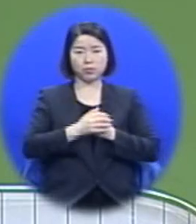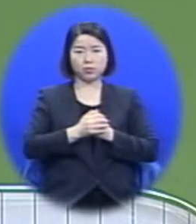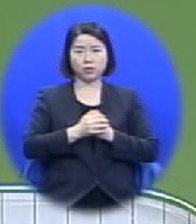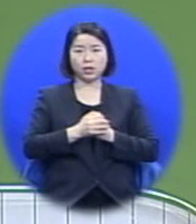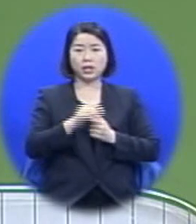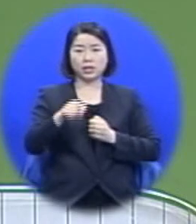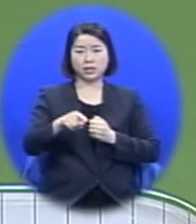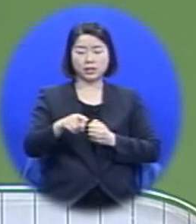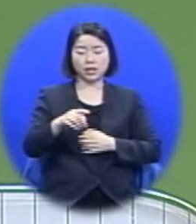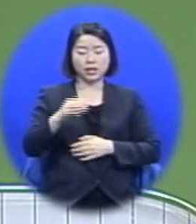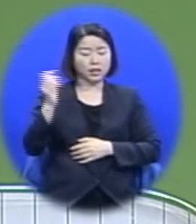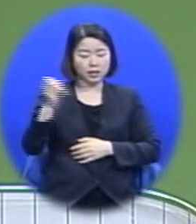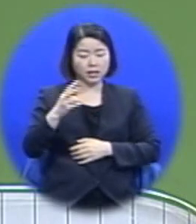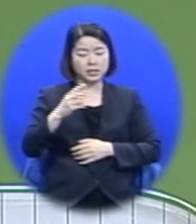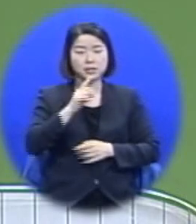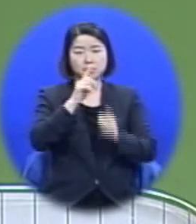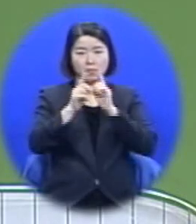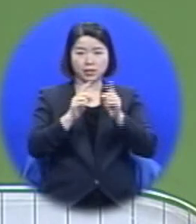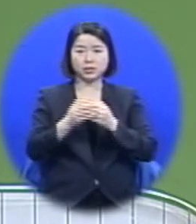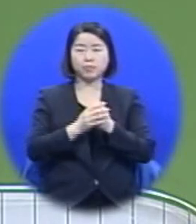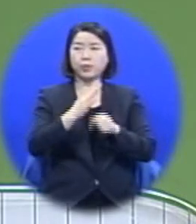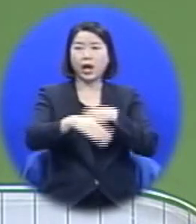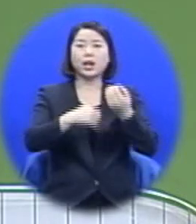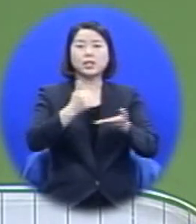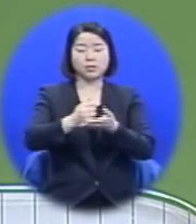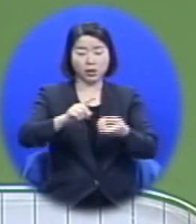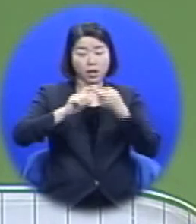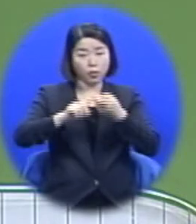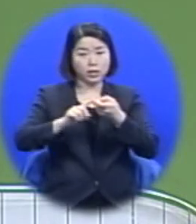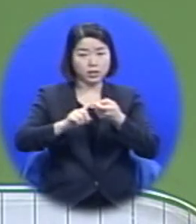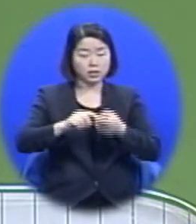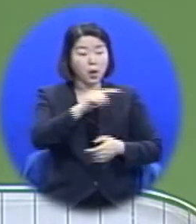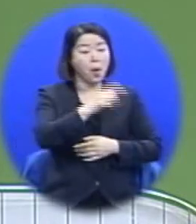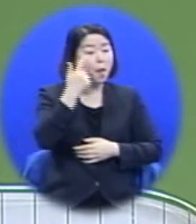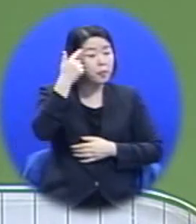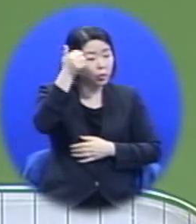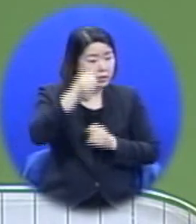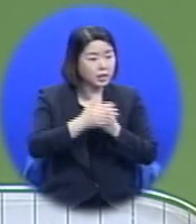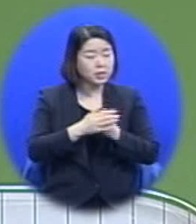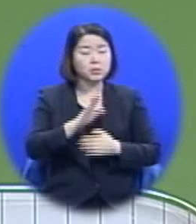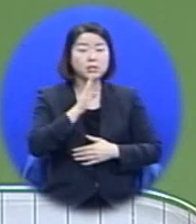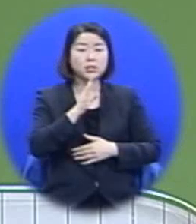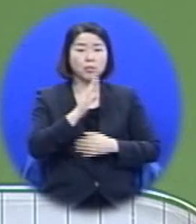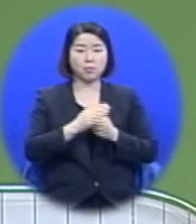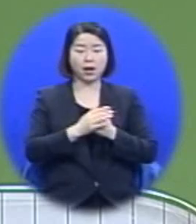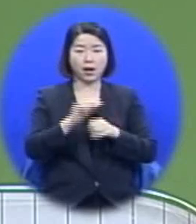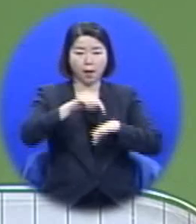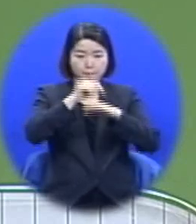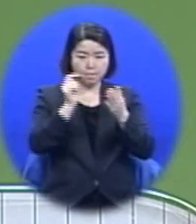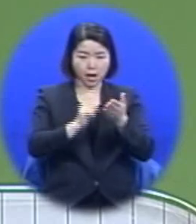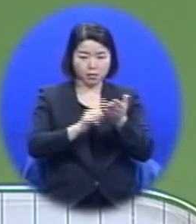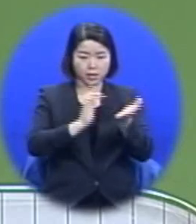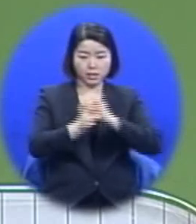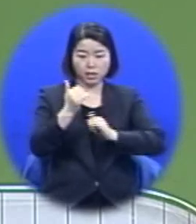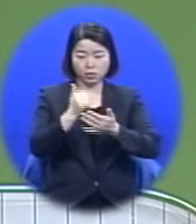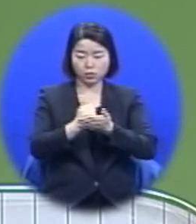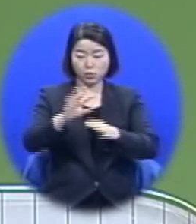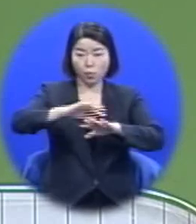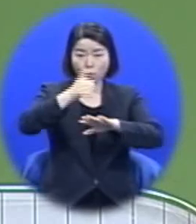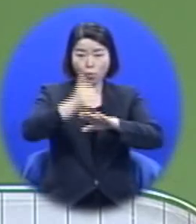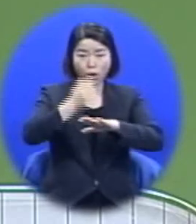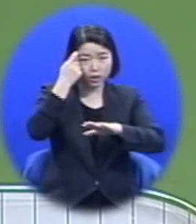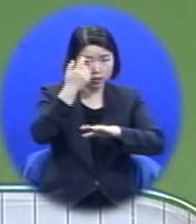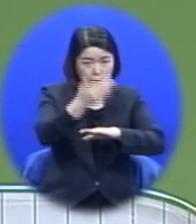목사님이 이야기 하셨어요 하나님의 관심은 목사님이 정말 마음에 예수님이 와 계신 걸